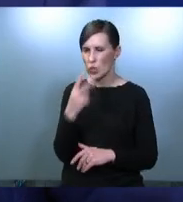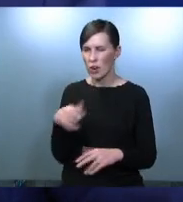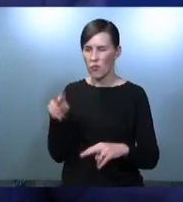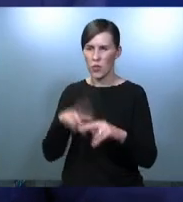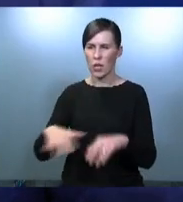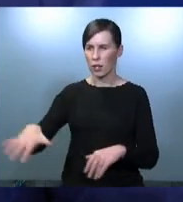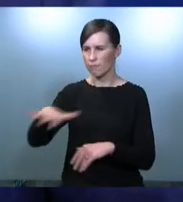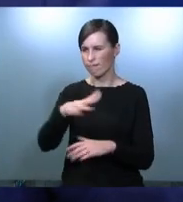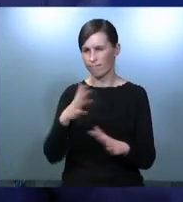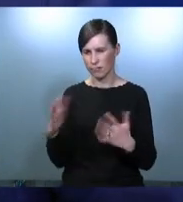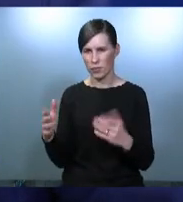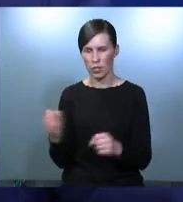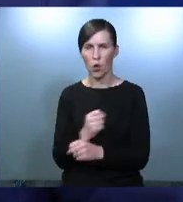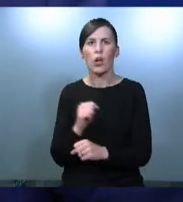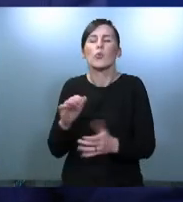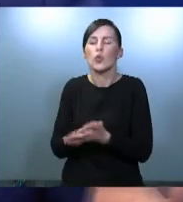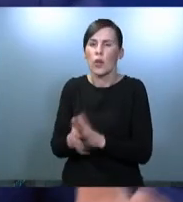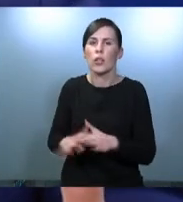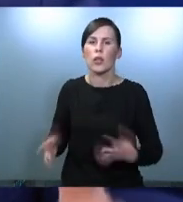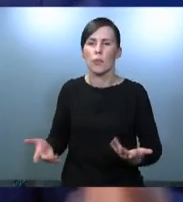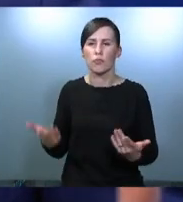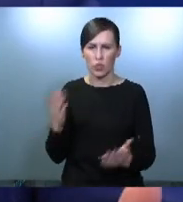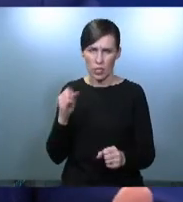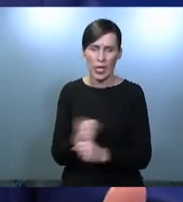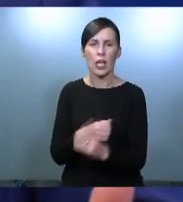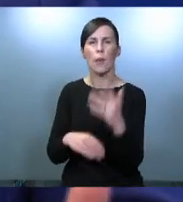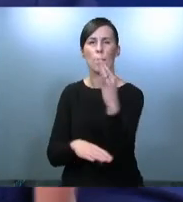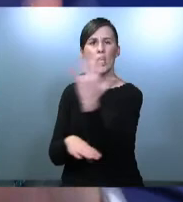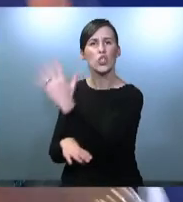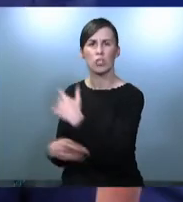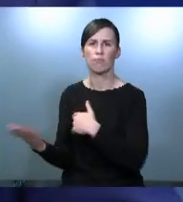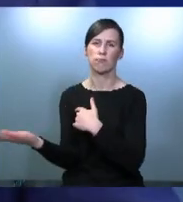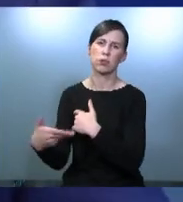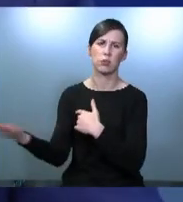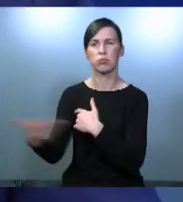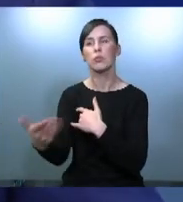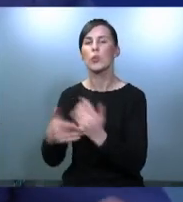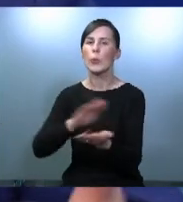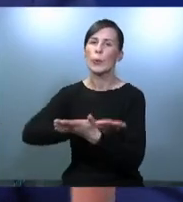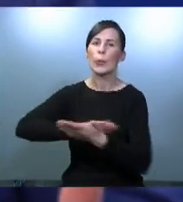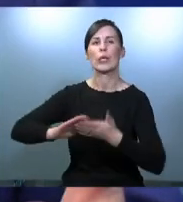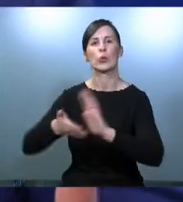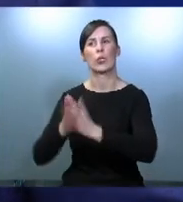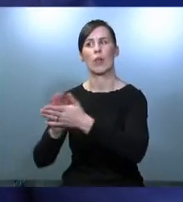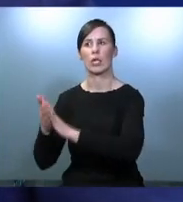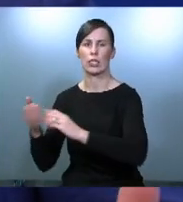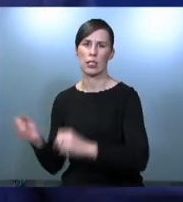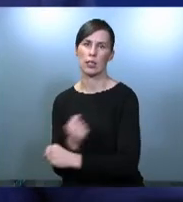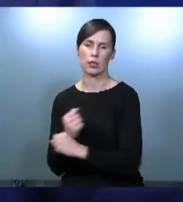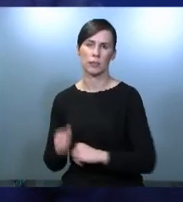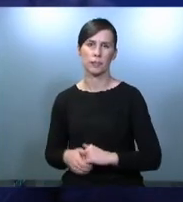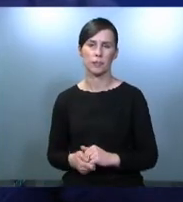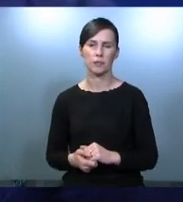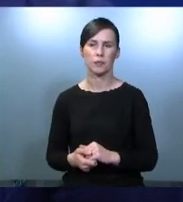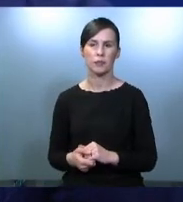kaip? Paprasčiausiai sutvarkyti. Tai bus įvaizdžio kūrimas. Lezas atrodys visai iš gatvės, jau kurios padarytos, į